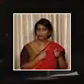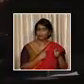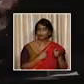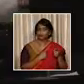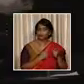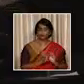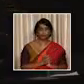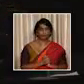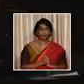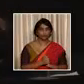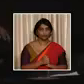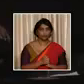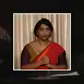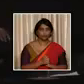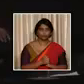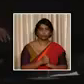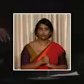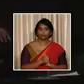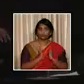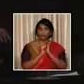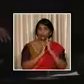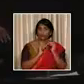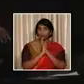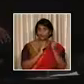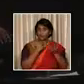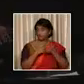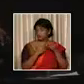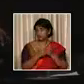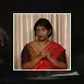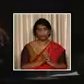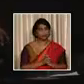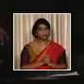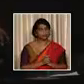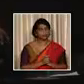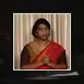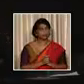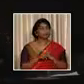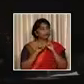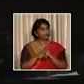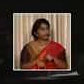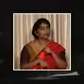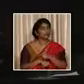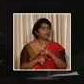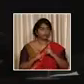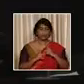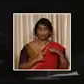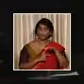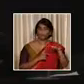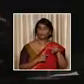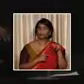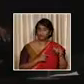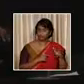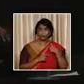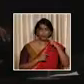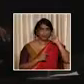விகாரைகளுக்கான நிலங்கள் பெரிய அளவிலே கோரப்படுகிறது அதனை விட அவர்கள் இருக்கின்ற பிரதேசங்களிலேயே அவர்களுக்கு தெரியாமலேயே